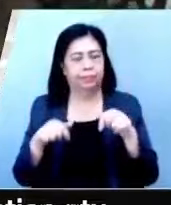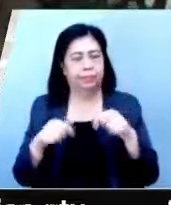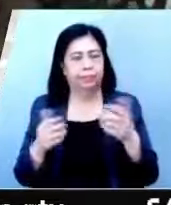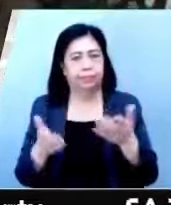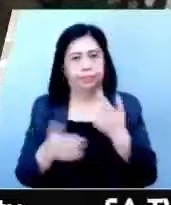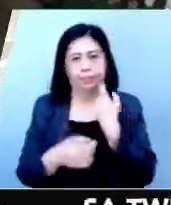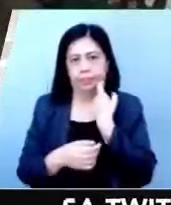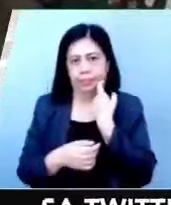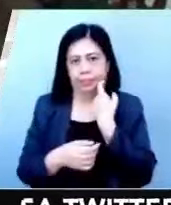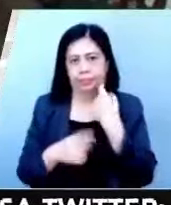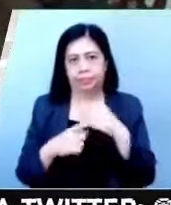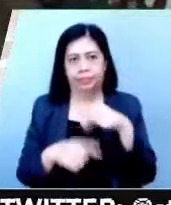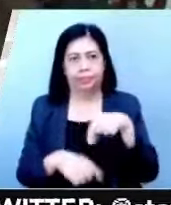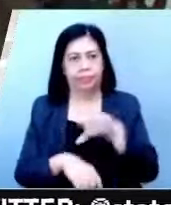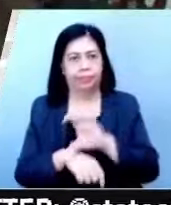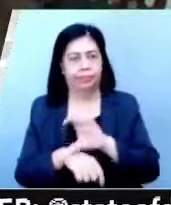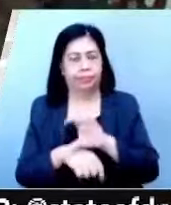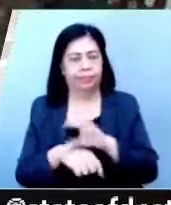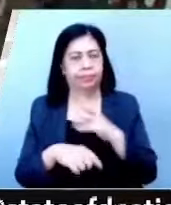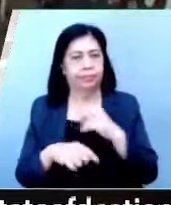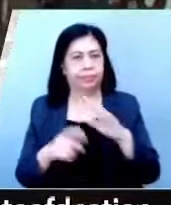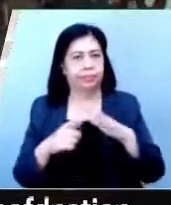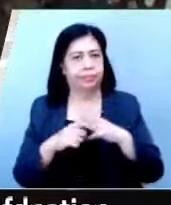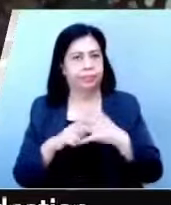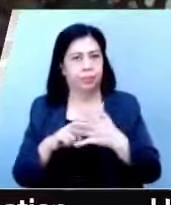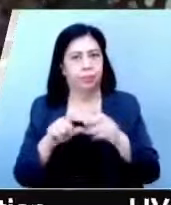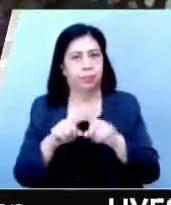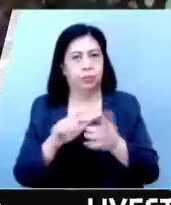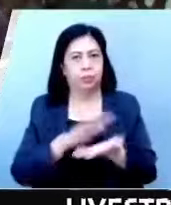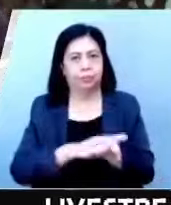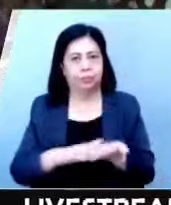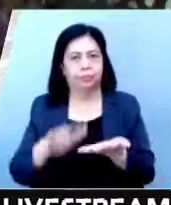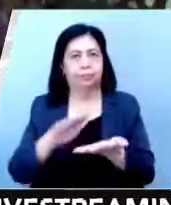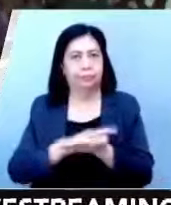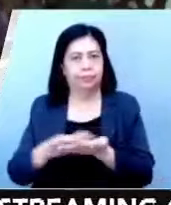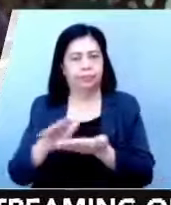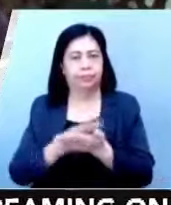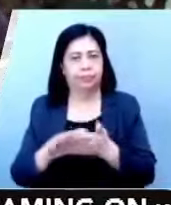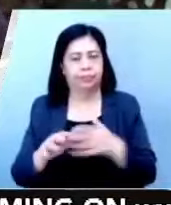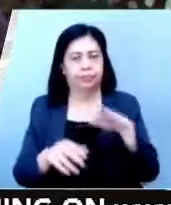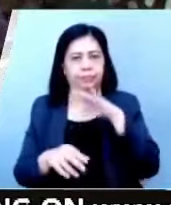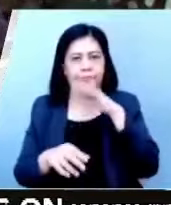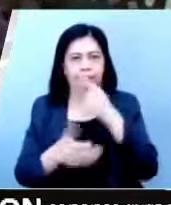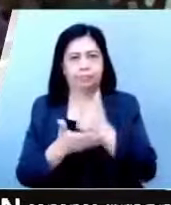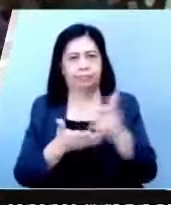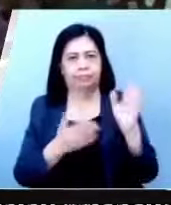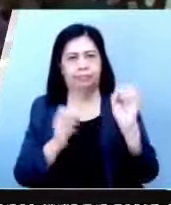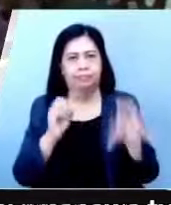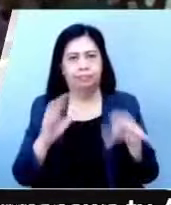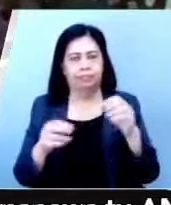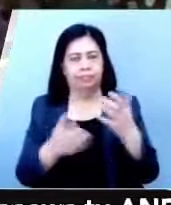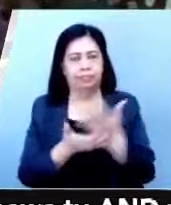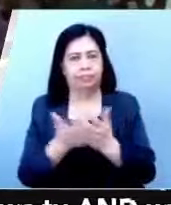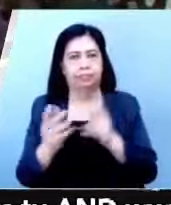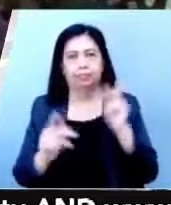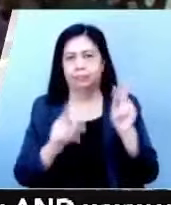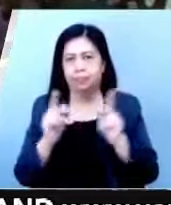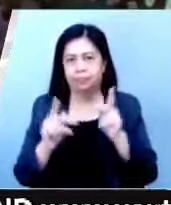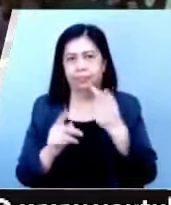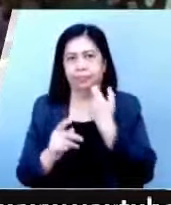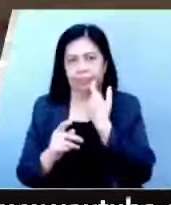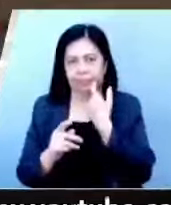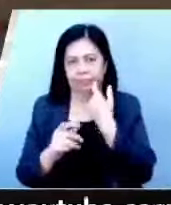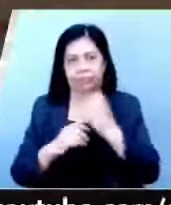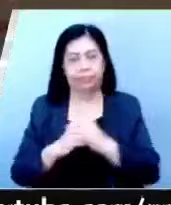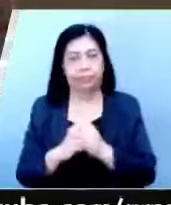sa Quiapo at nagsisimula na ring maglinis dito sa mga basura nga na naiwan ng ilan sa mga deboto kanina, no. Mabilis